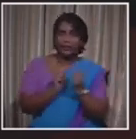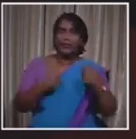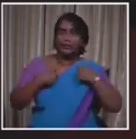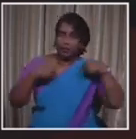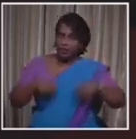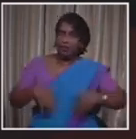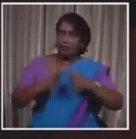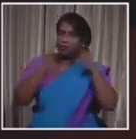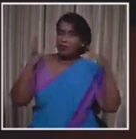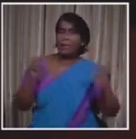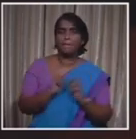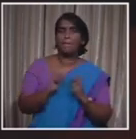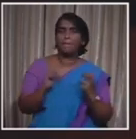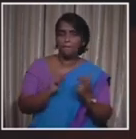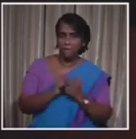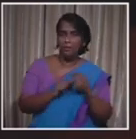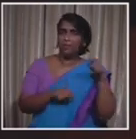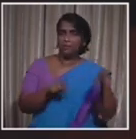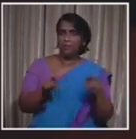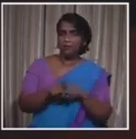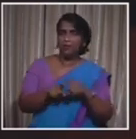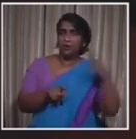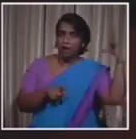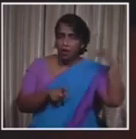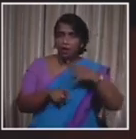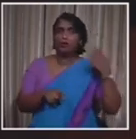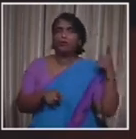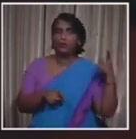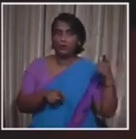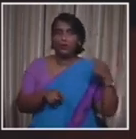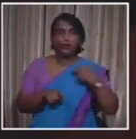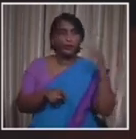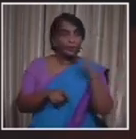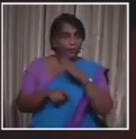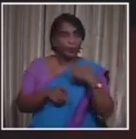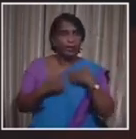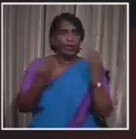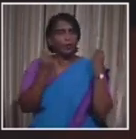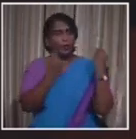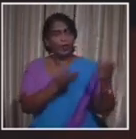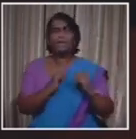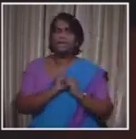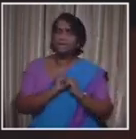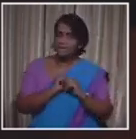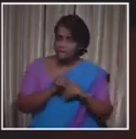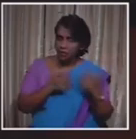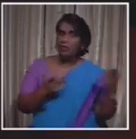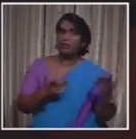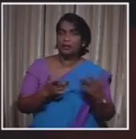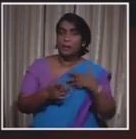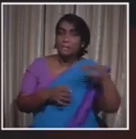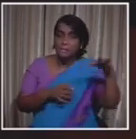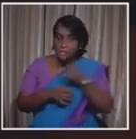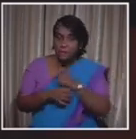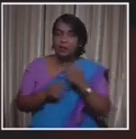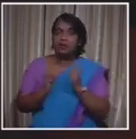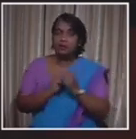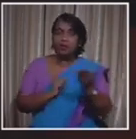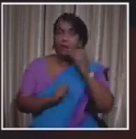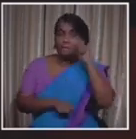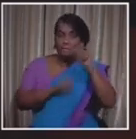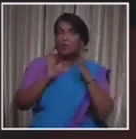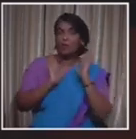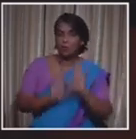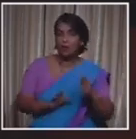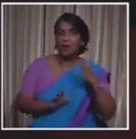මෙච්චර අර්බුදයකට ගිහිල්ලා තියෙන්නේ. ඒ නිසා අපේ තියෙන සූර්යාලෝකය, අපේ තියෙන හුලඟ නිකන් තිබුණා කිව්වට වැඩක් වෙන්නේ නැහැ. ඒක ප්‍රයෝජනට ගන්න පුළුවන් මිනිස්සු ඉන්න ඕන.